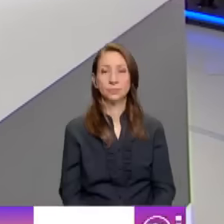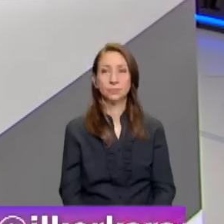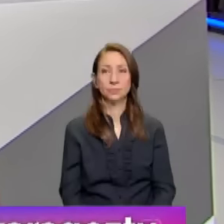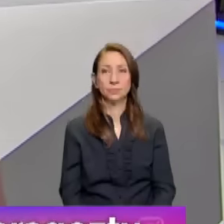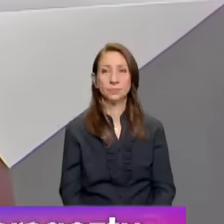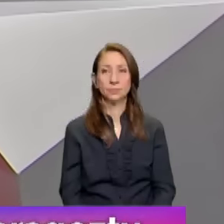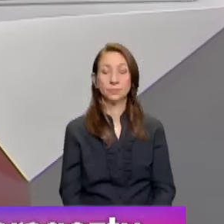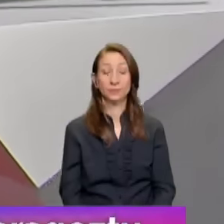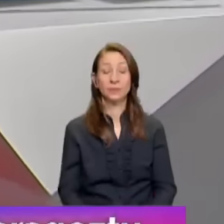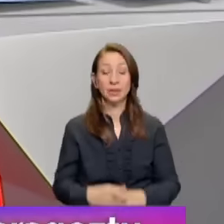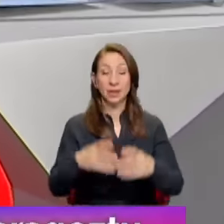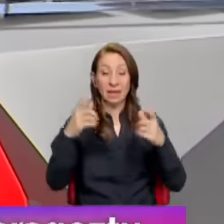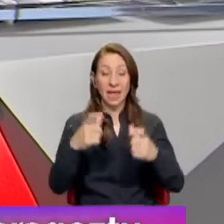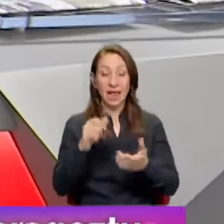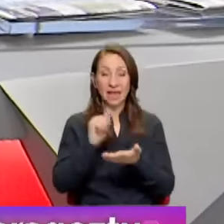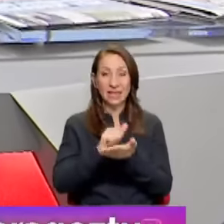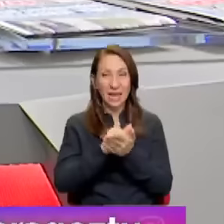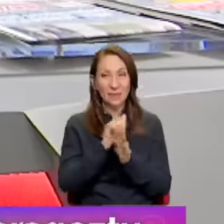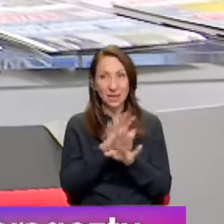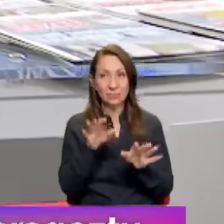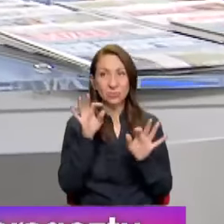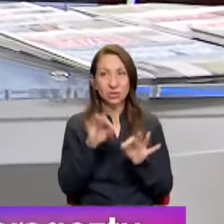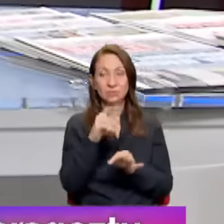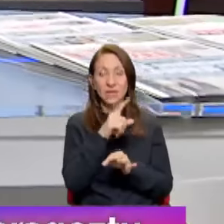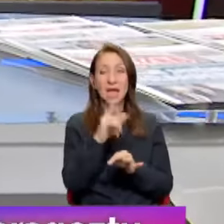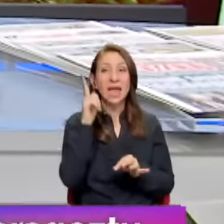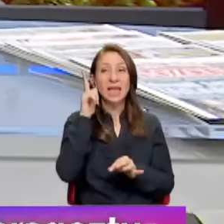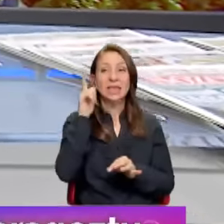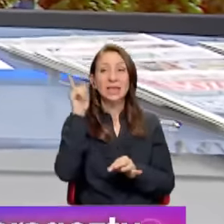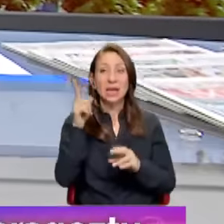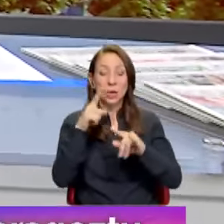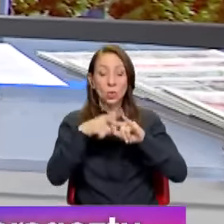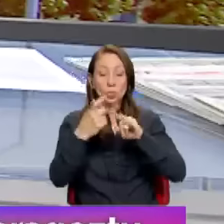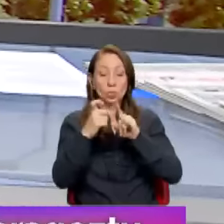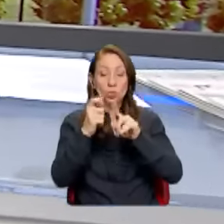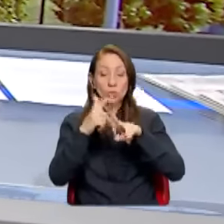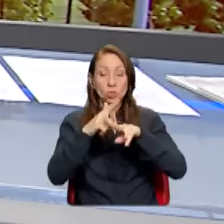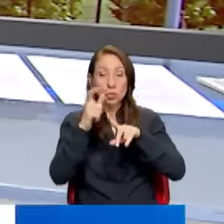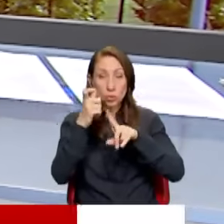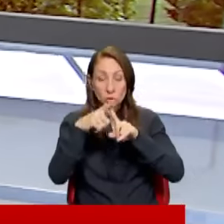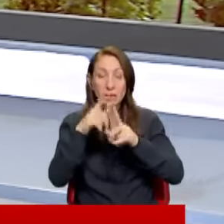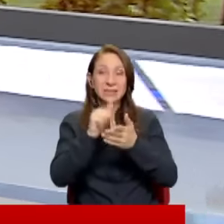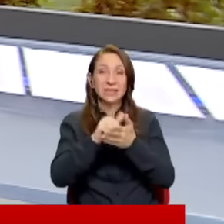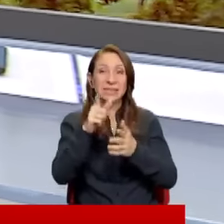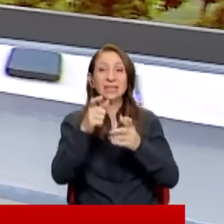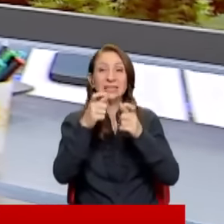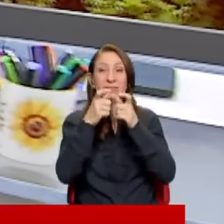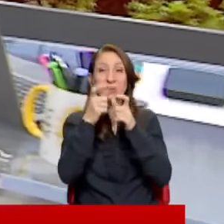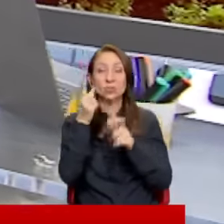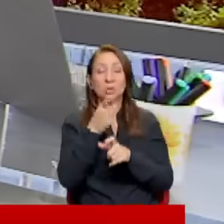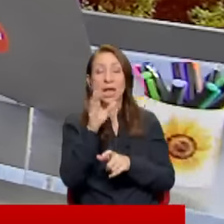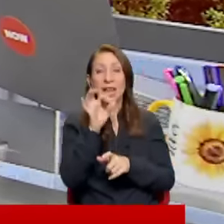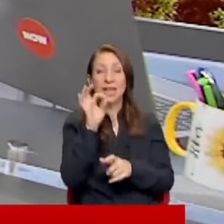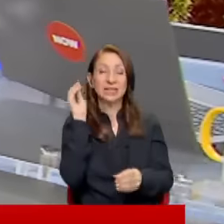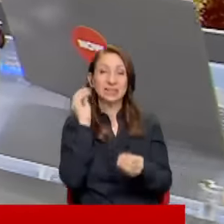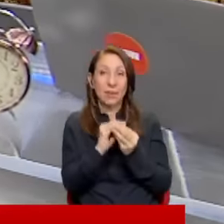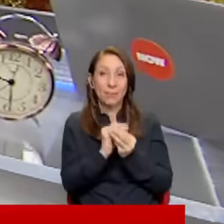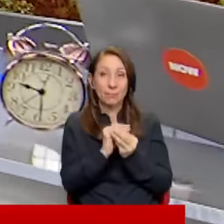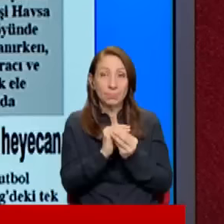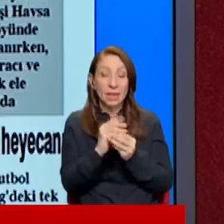ayırdı yerel gazeteleri tamamlayalım şimdi Edirne Hudut Gazetesi ve simide %